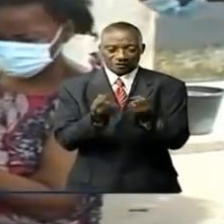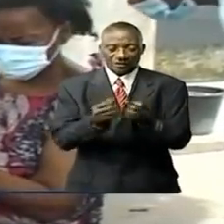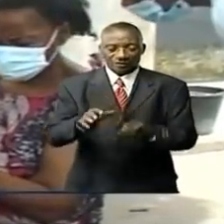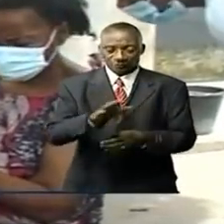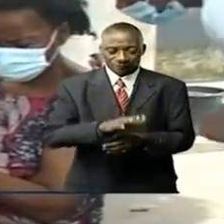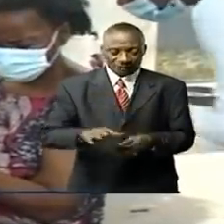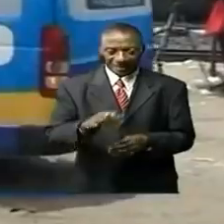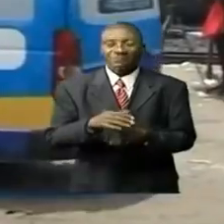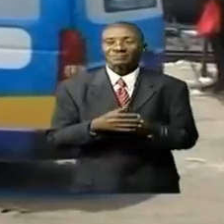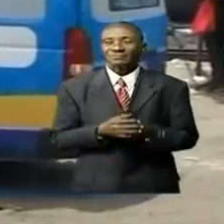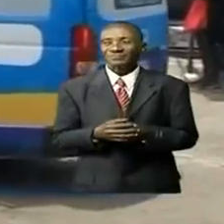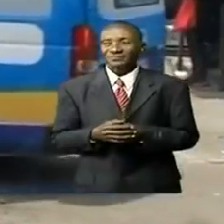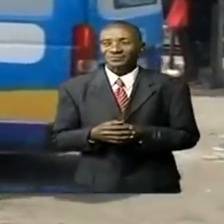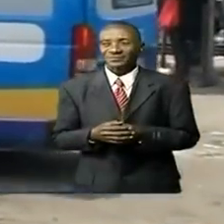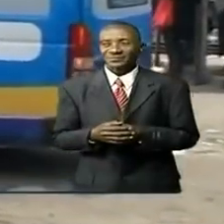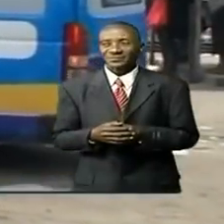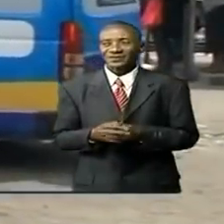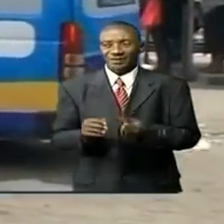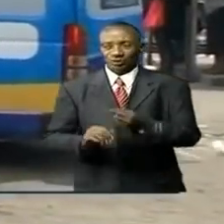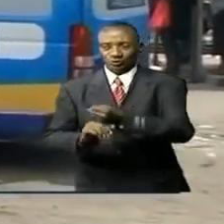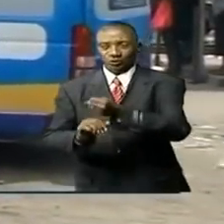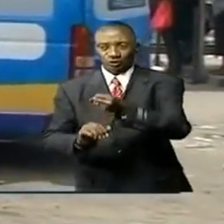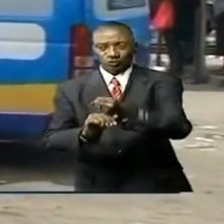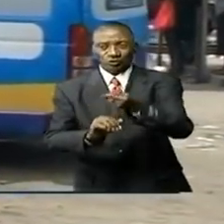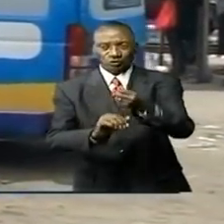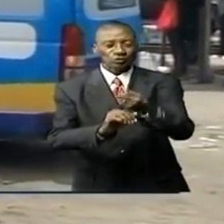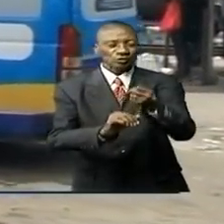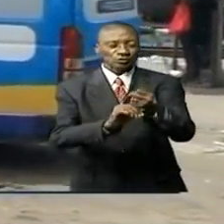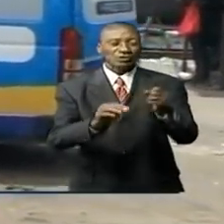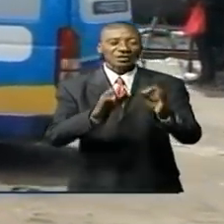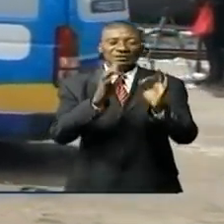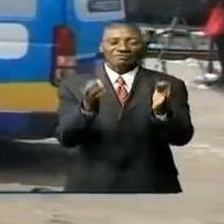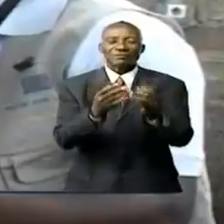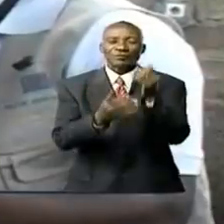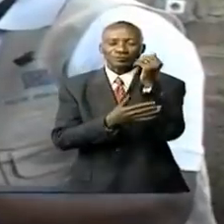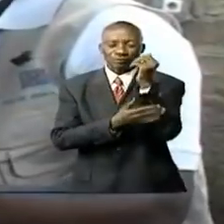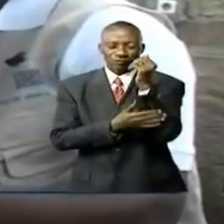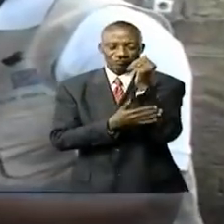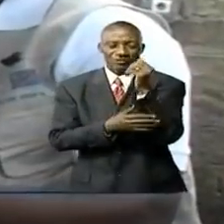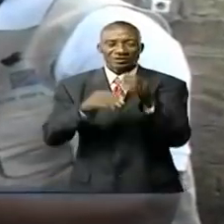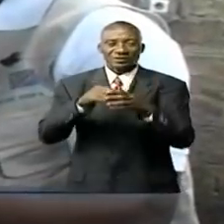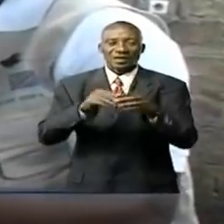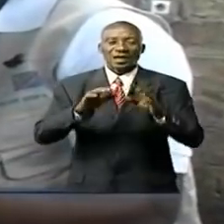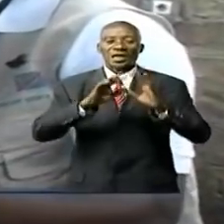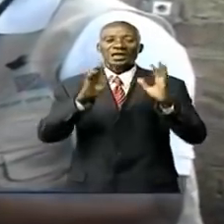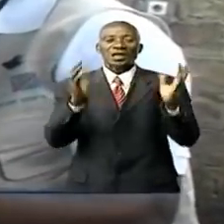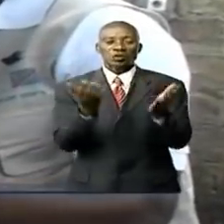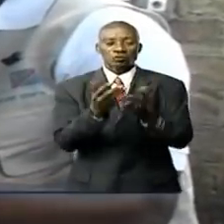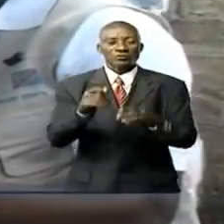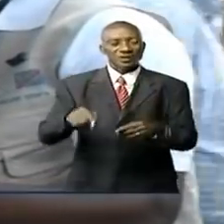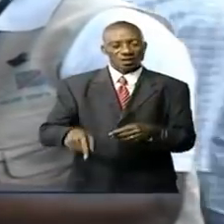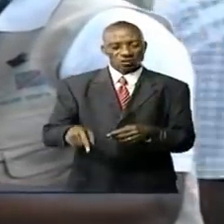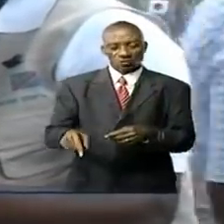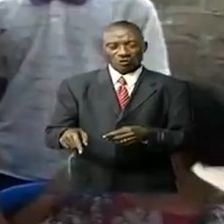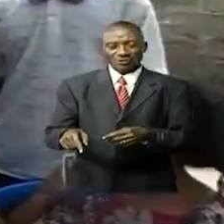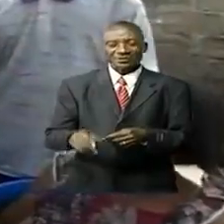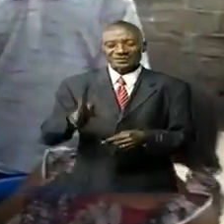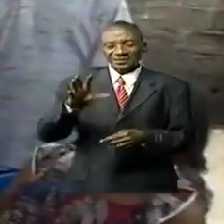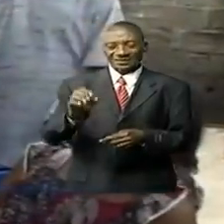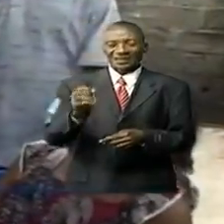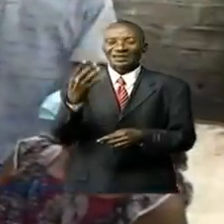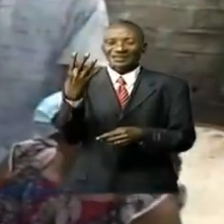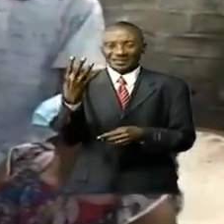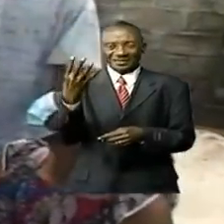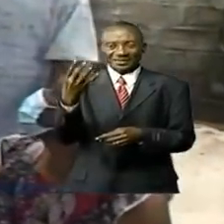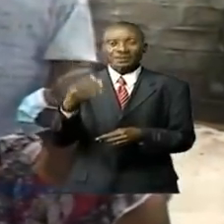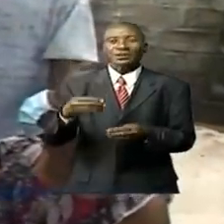assiste financièrement les ménages pauvres et vulnérables, 9 communes de la capitale à travers 50 quartiers en ont déjà bénéficié